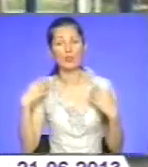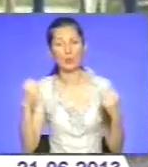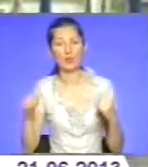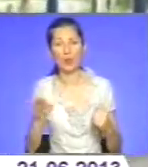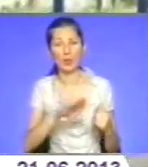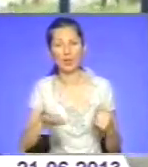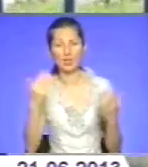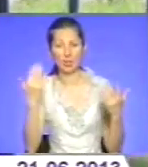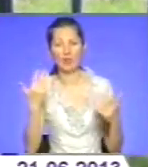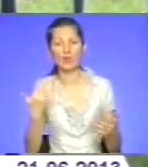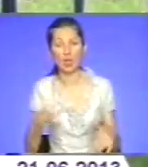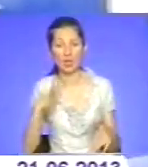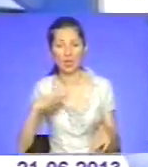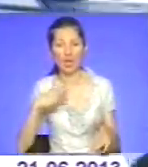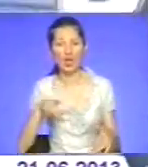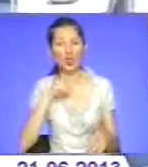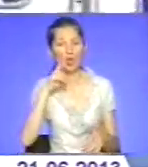спортсменів.